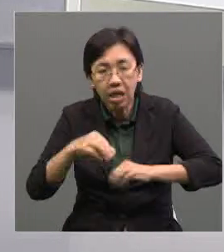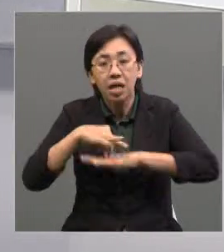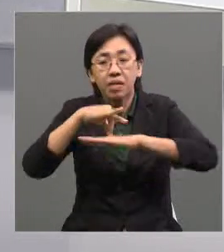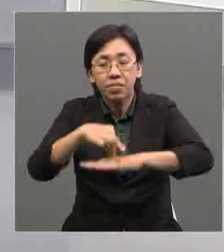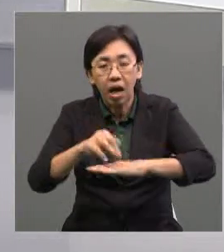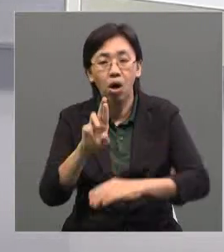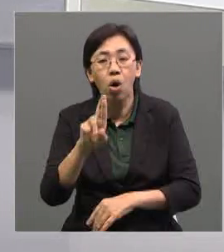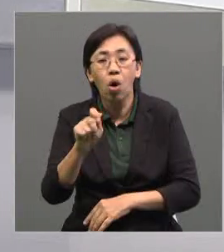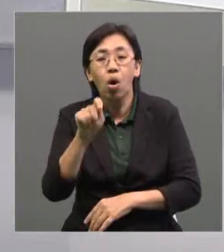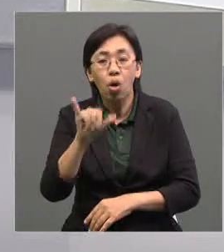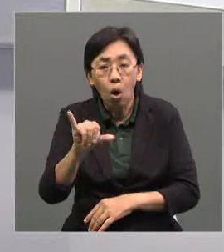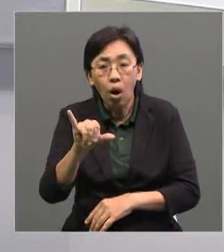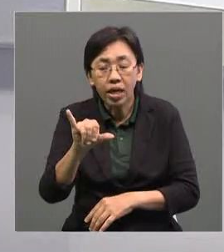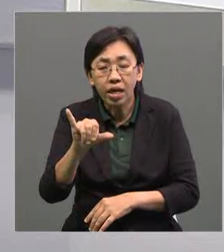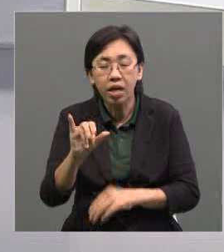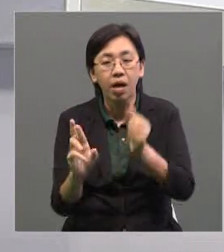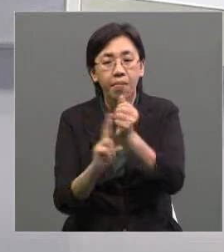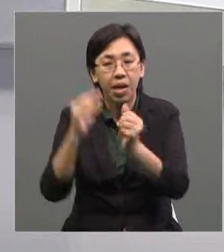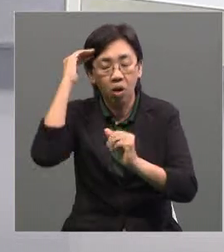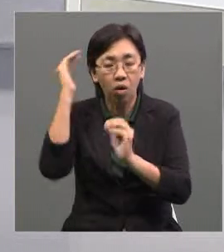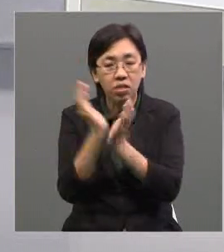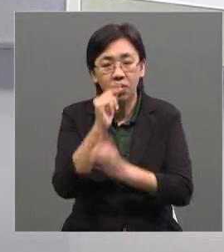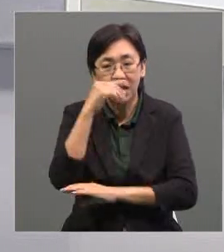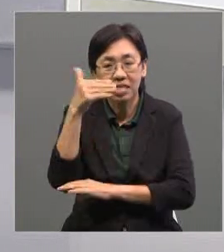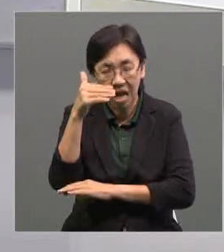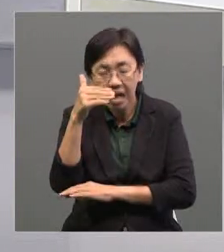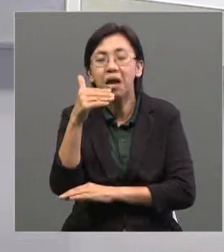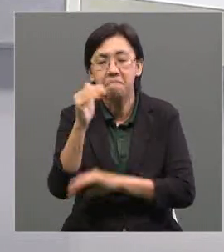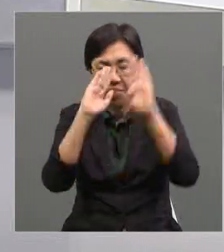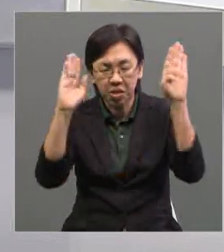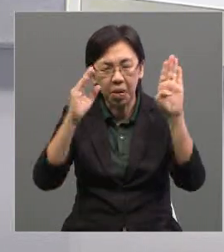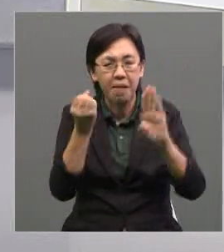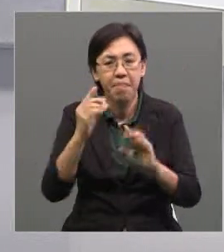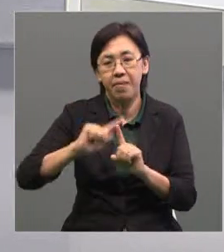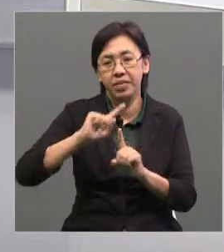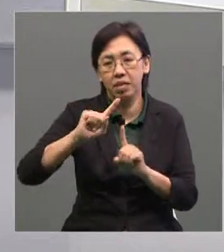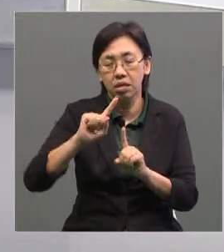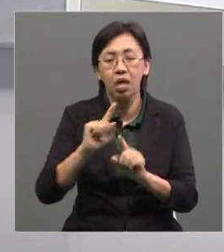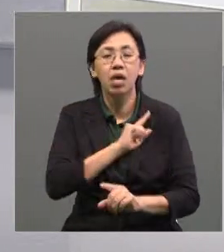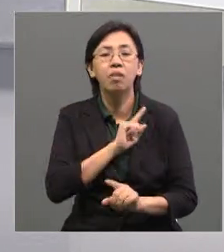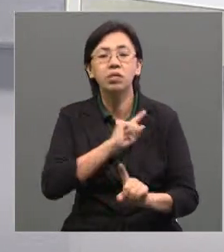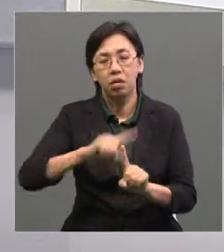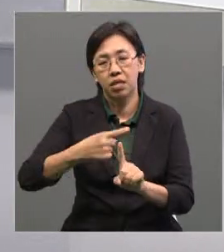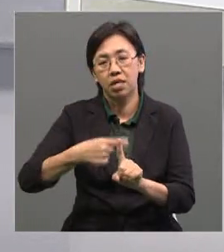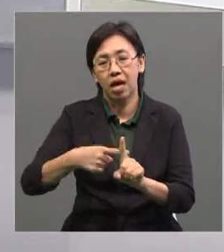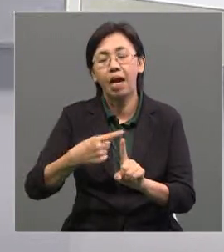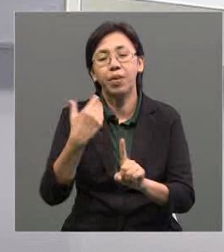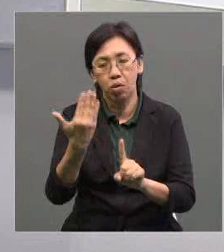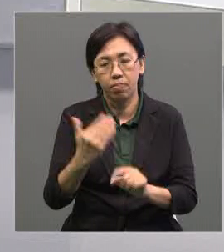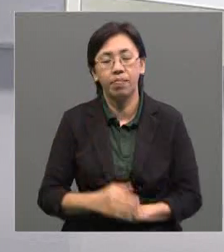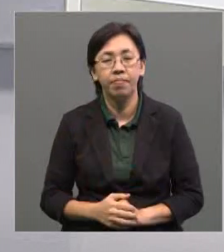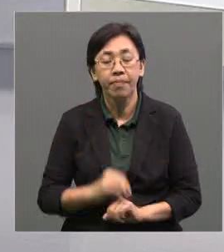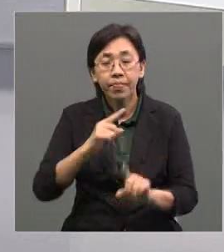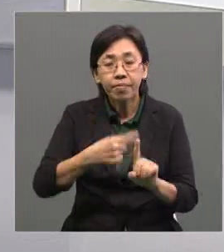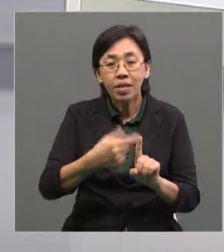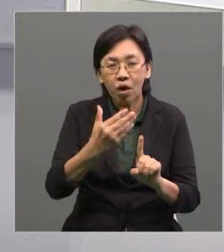เอกรอยอิคไพโรจซึ่งเป็นรองผู้บัญชาการตำรวจแห่งชาติที่อาวุโสลำดับที่ 1เนี่ยมานั่งรักษาการไปก่อนค่ะเออแหลัง